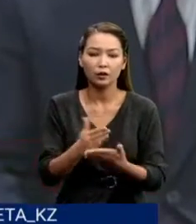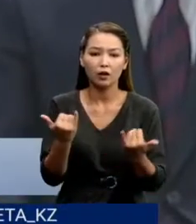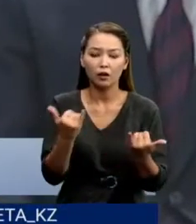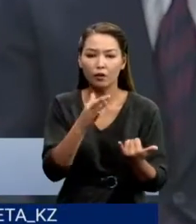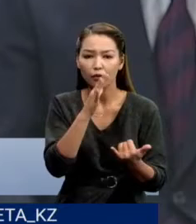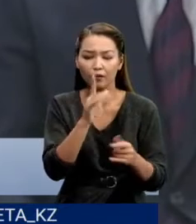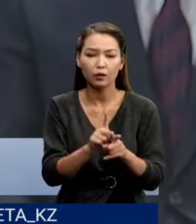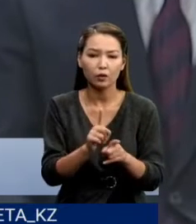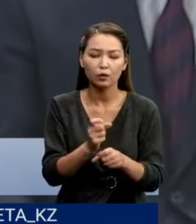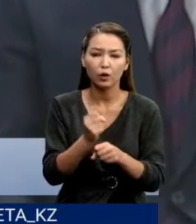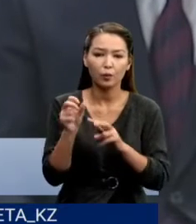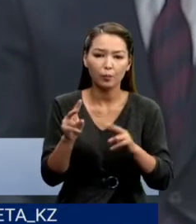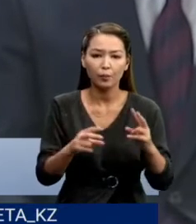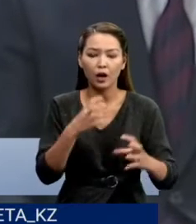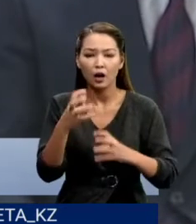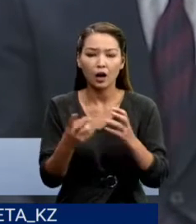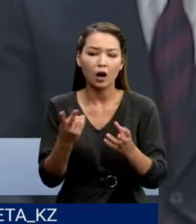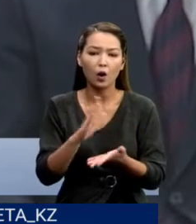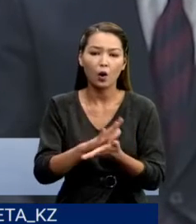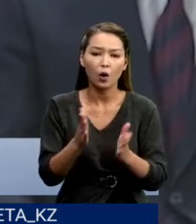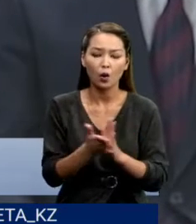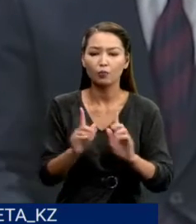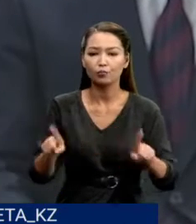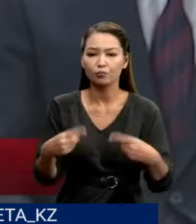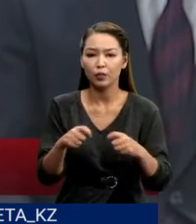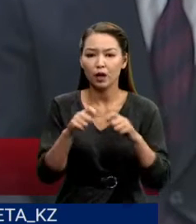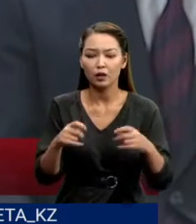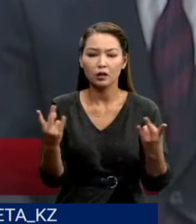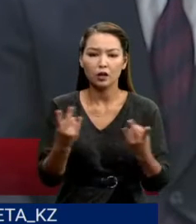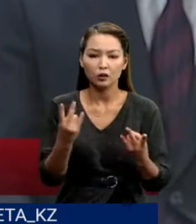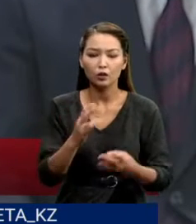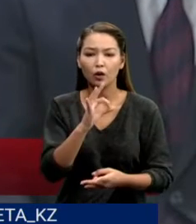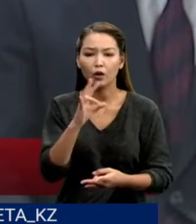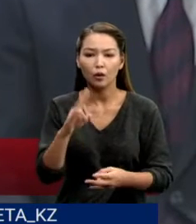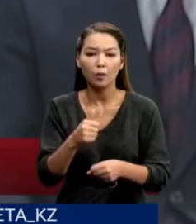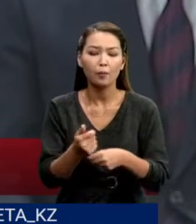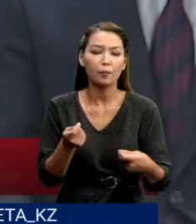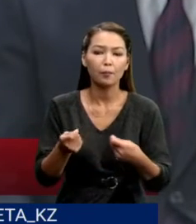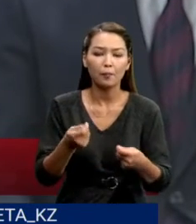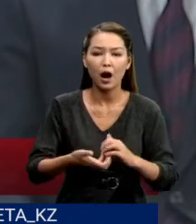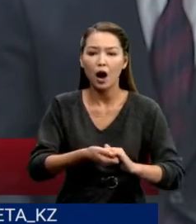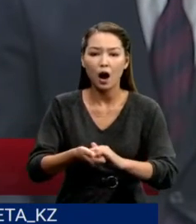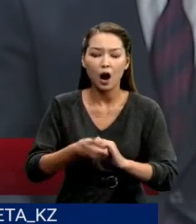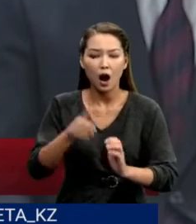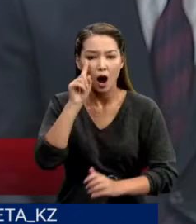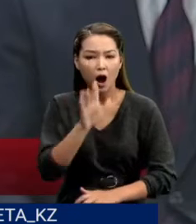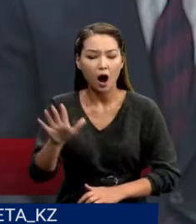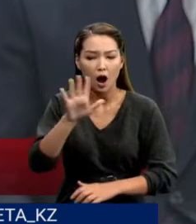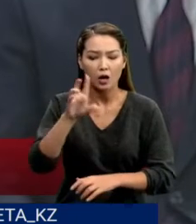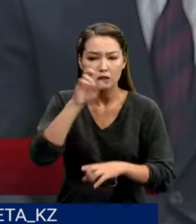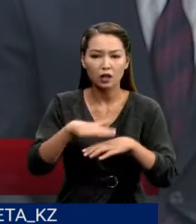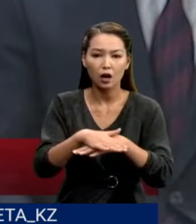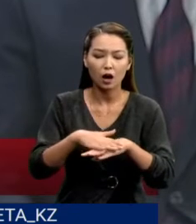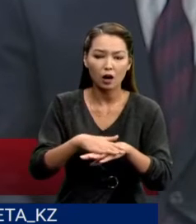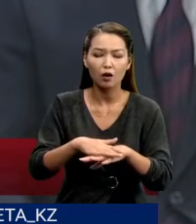шаралар қабылдау үшін халықаралық келіссөздер тобын құруды ұсынамын. Ол үшін Біріккен ұлттар ұйымы бас ассамблеясына Азия елдерінің бірлескен үндеуін